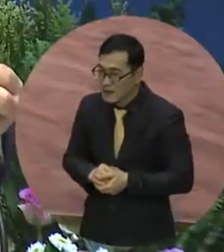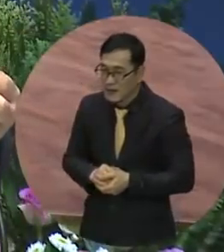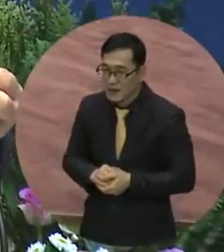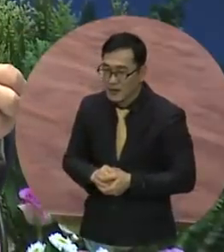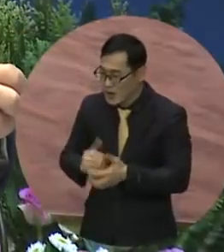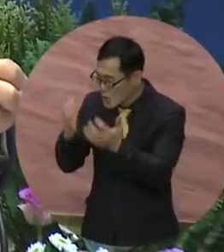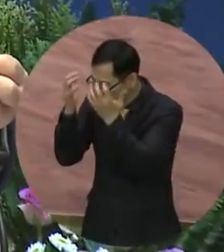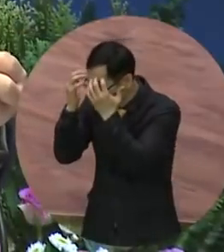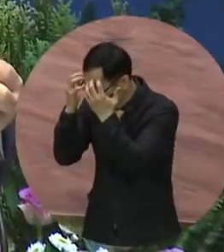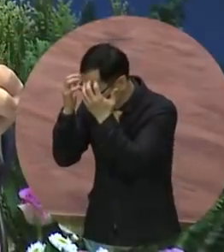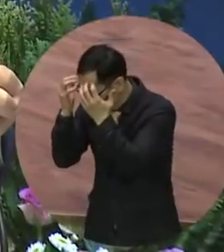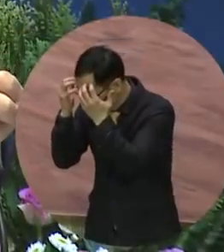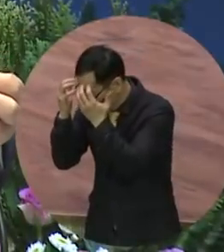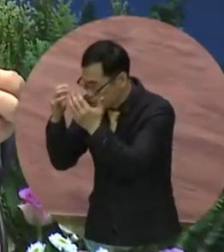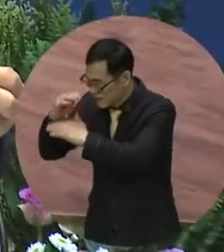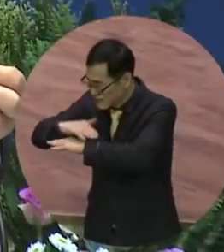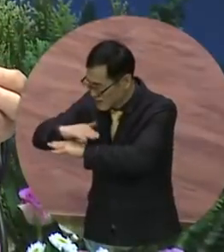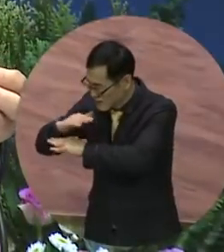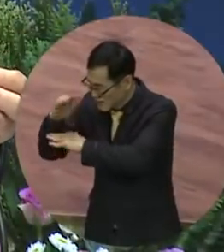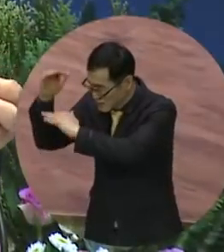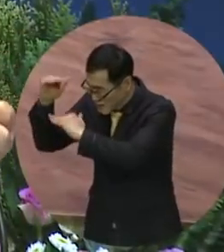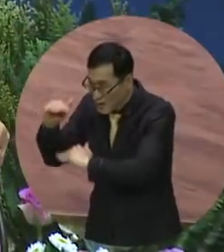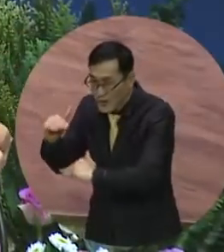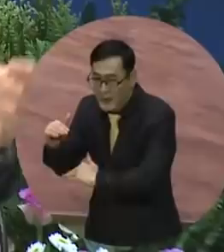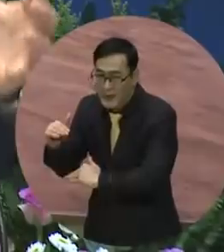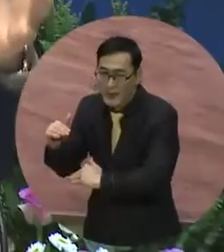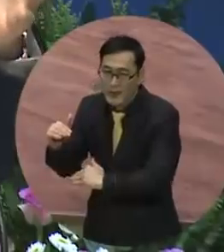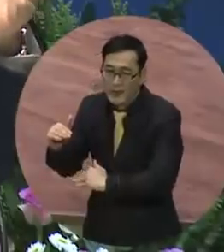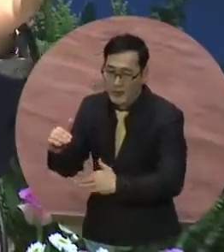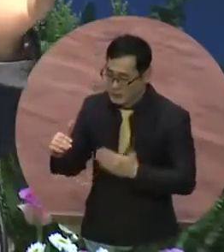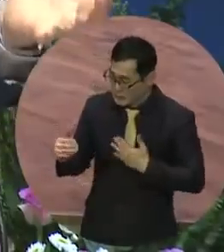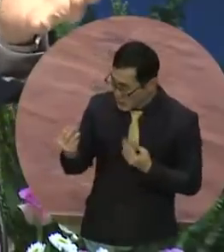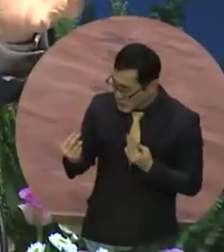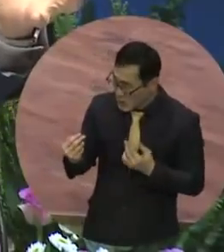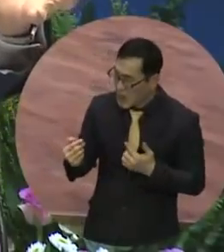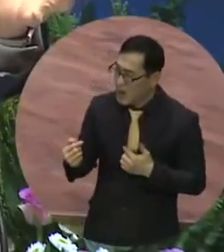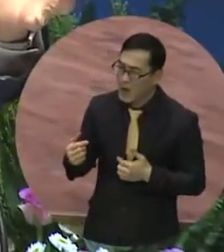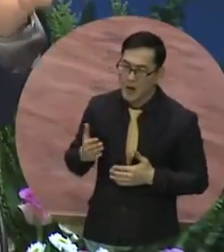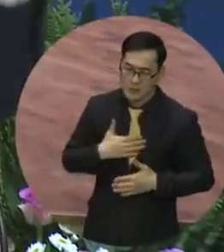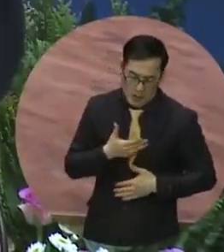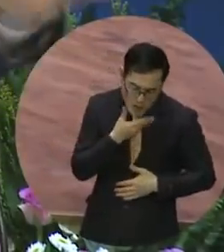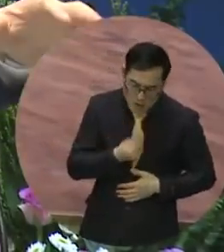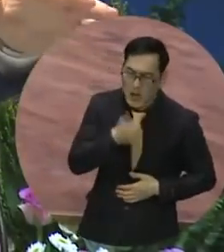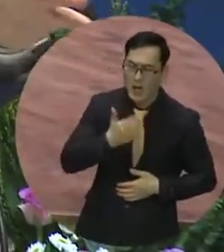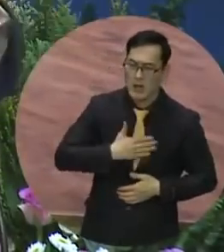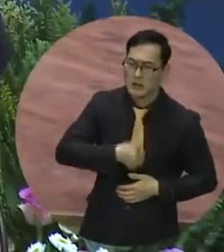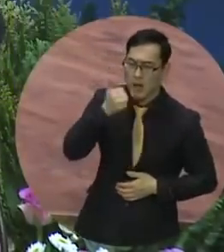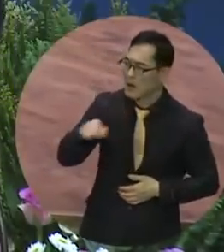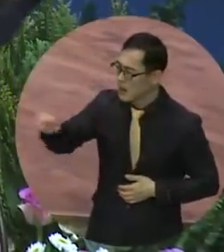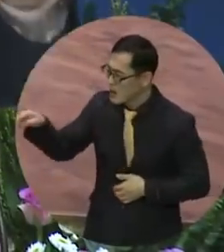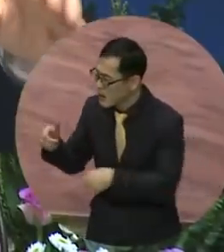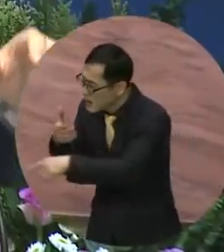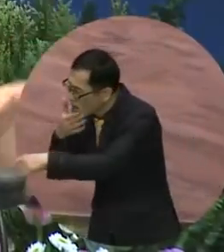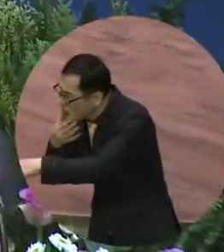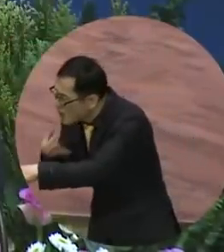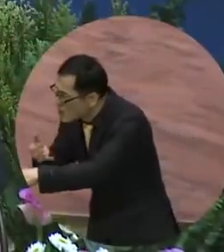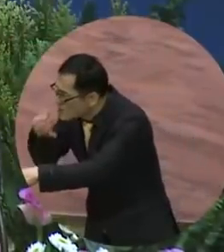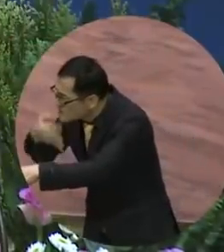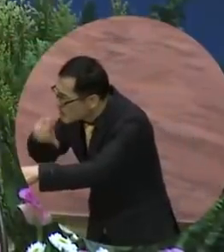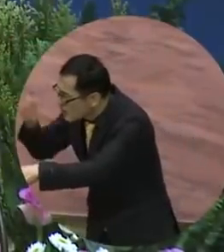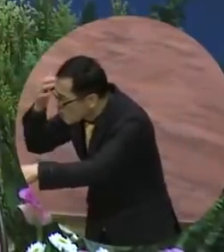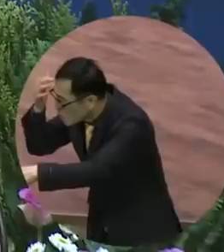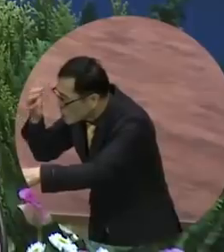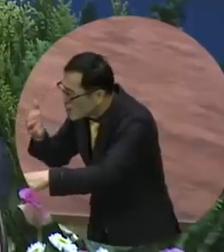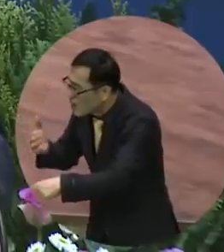신앙으로 이렇게 건강하게 자란 가정들은요, 이해 못할 어려움을 무진장 많이 가요. 가정들이 다 지금 끝으로 모르지.